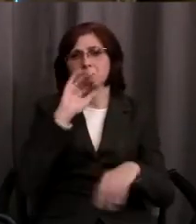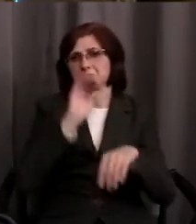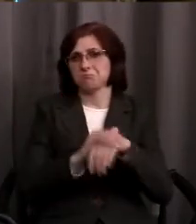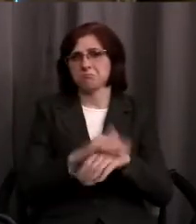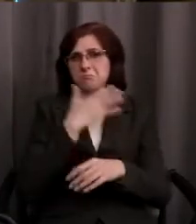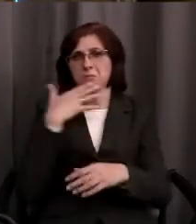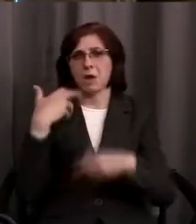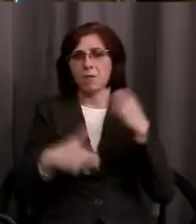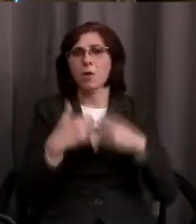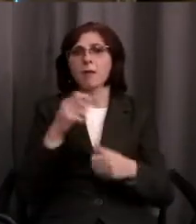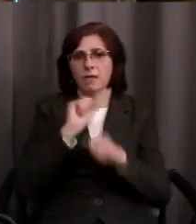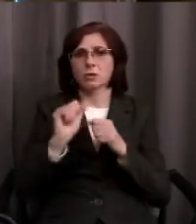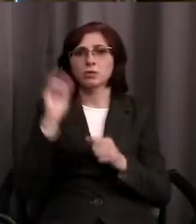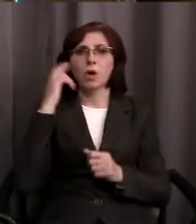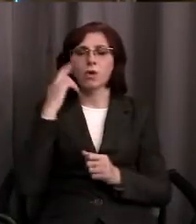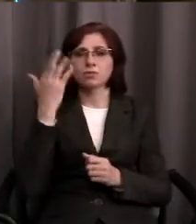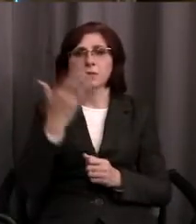że to zrozumienie jest.